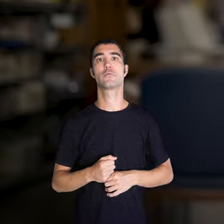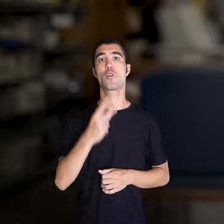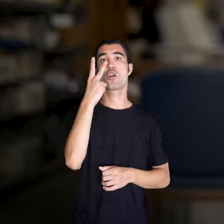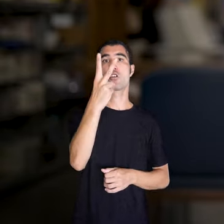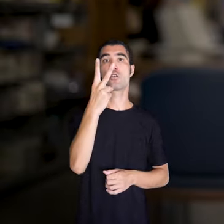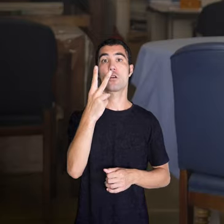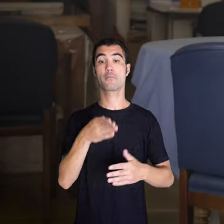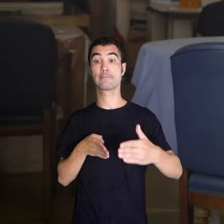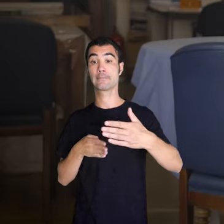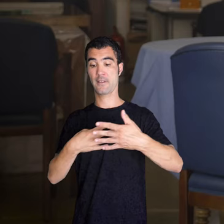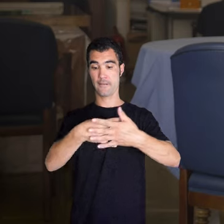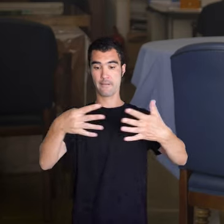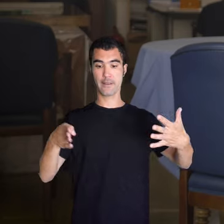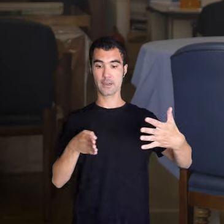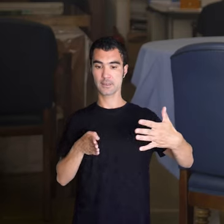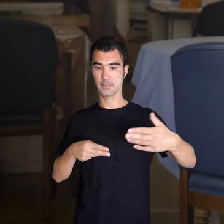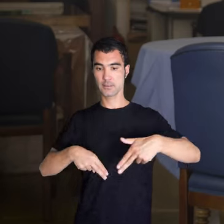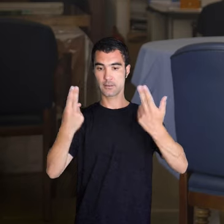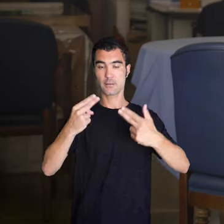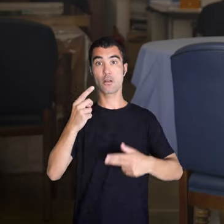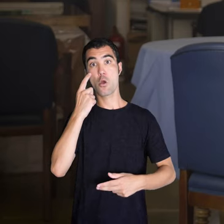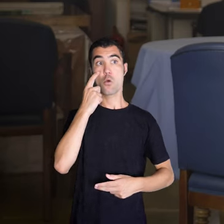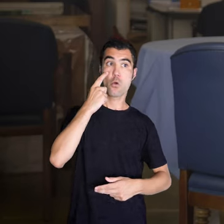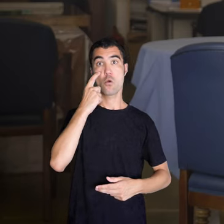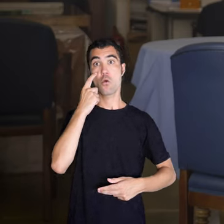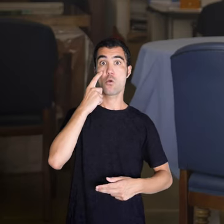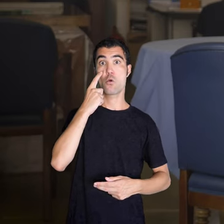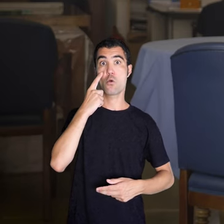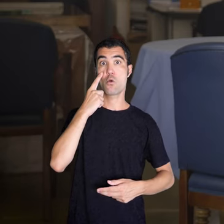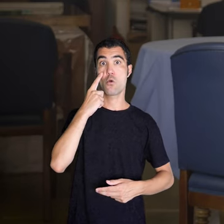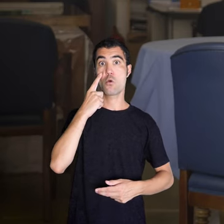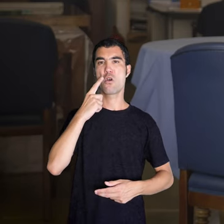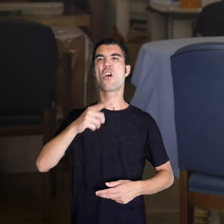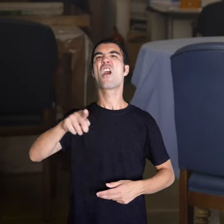havia de passar un filtre, que eren els guàrdies que hi havia, que vigilaven.